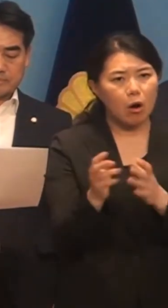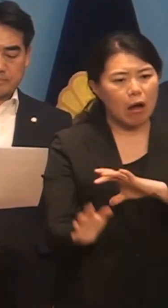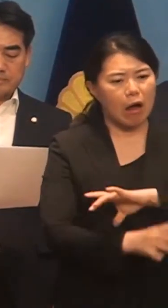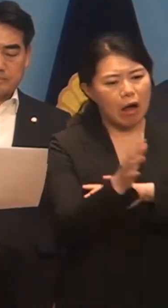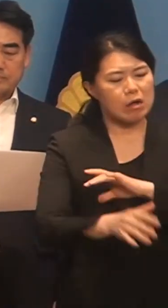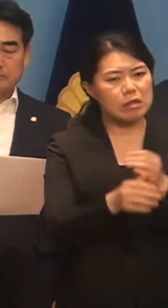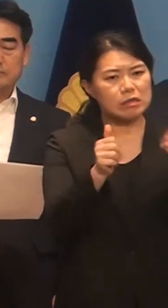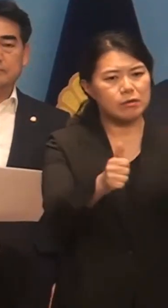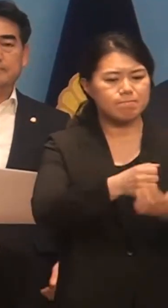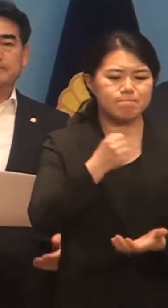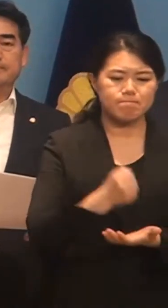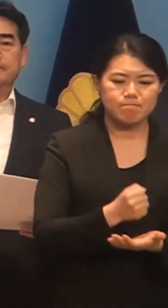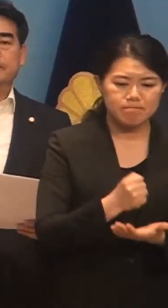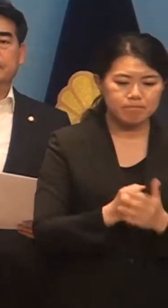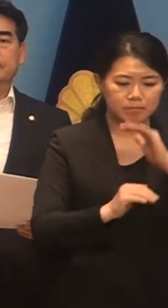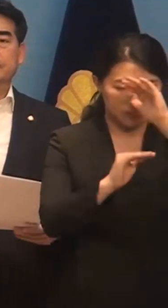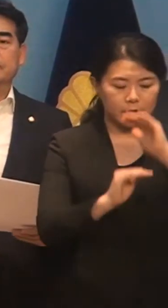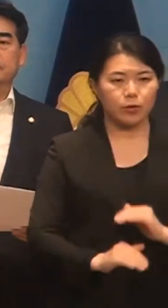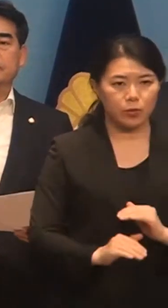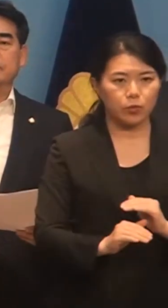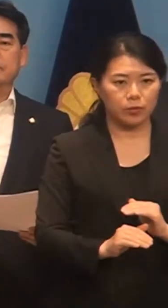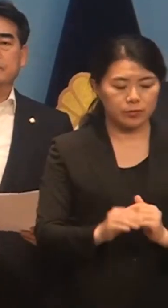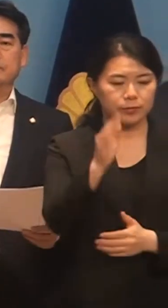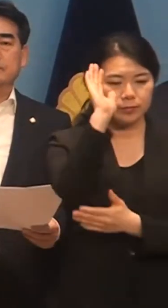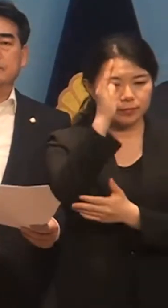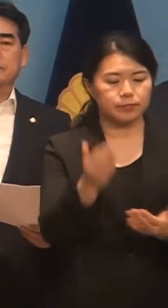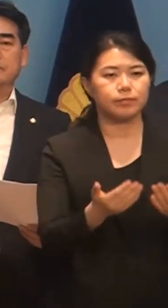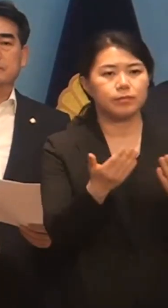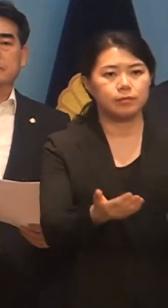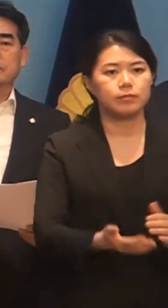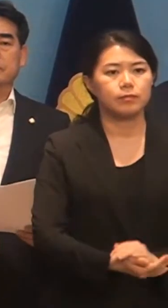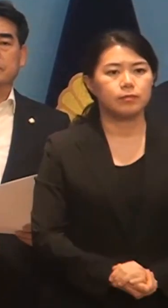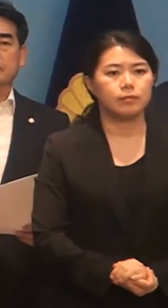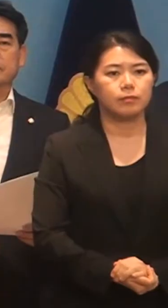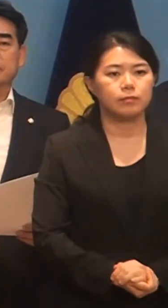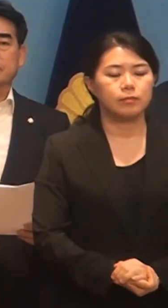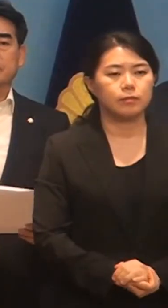강력 규탄한다는 내용으로 성명서를 발표하겠습니다.